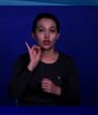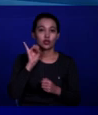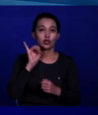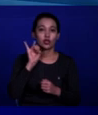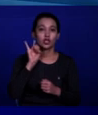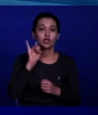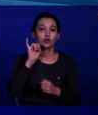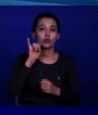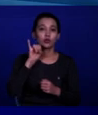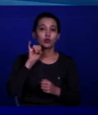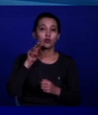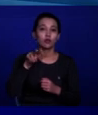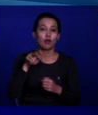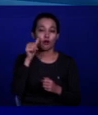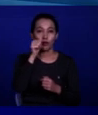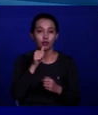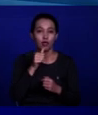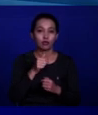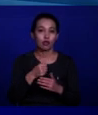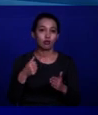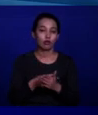dekabr oygacha bo'lgan kunlarimiz esa